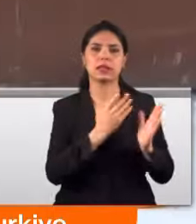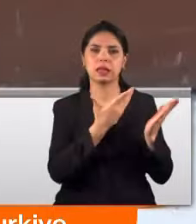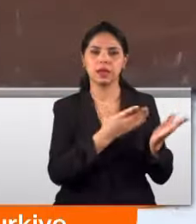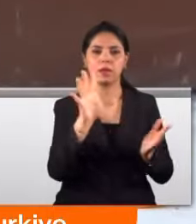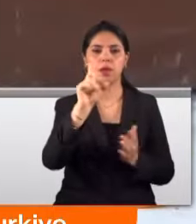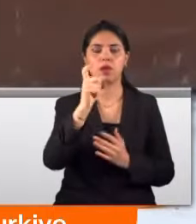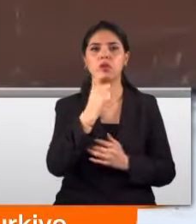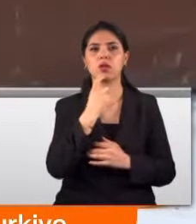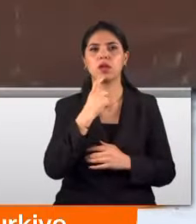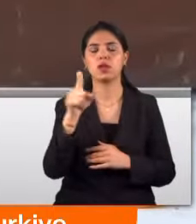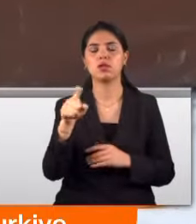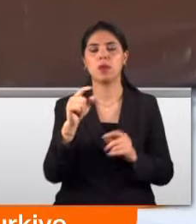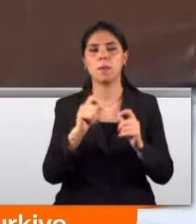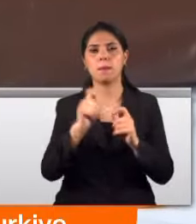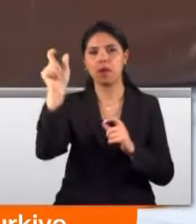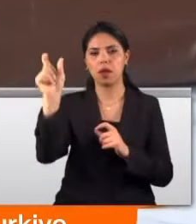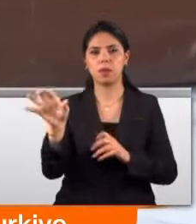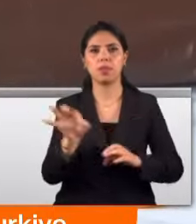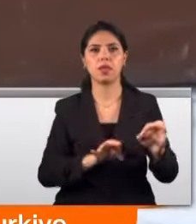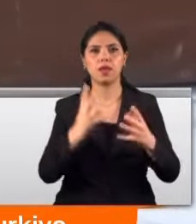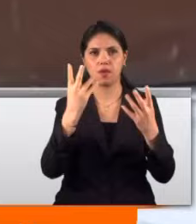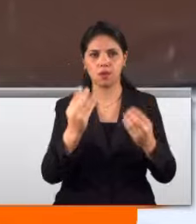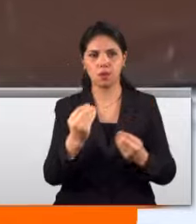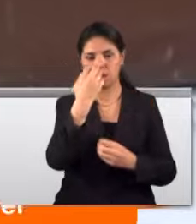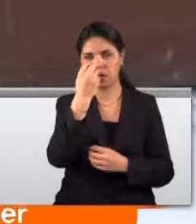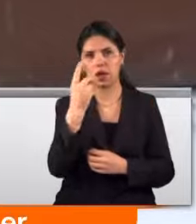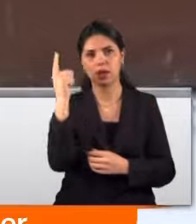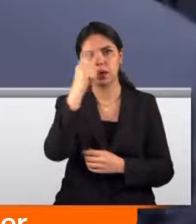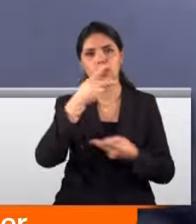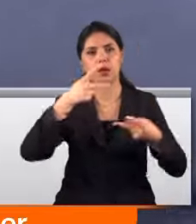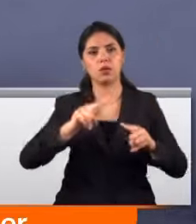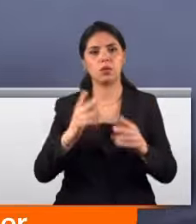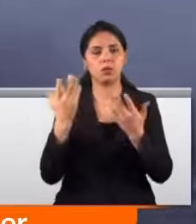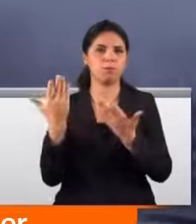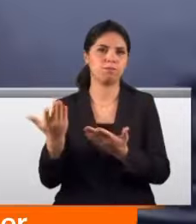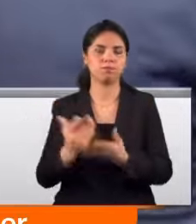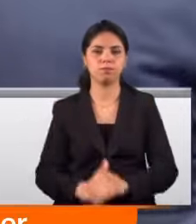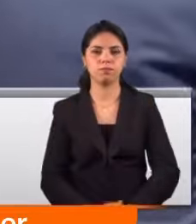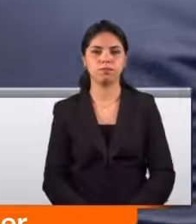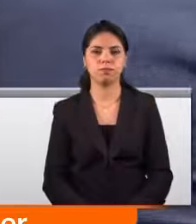59 yaşındaki Bayraktar ise bir süredir tedavi gördüğü kansere yenik düştü.